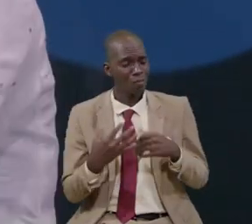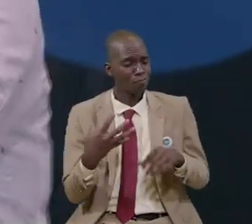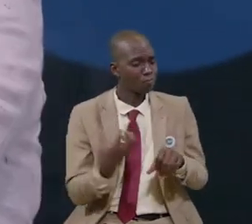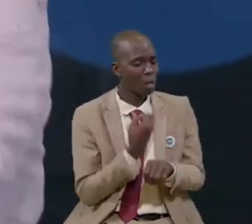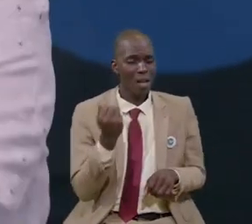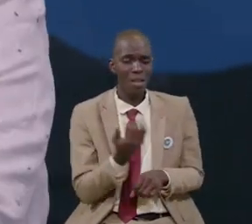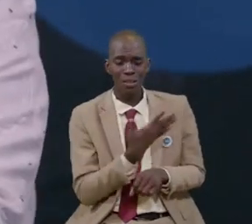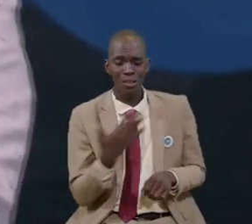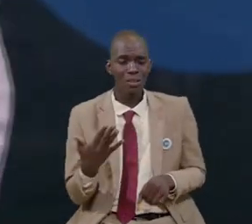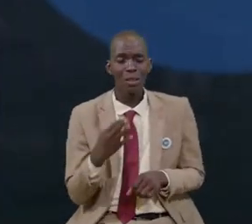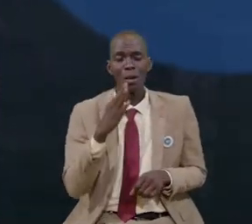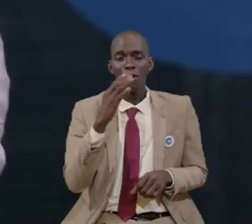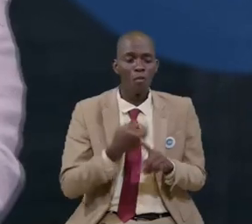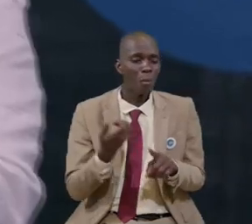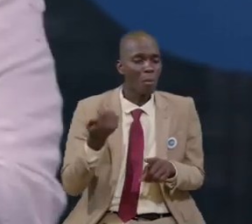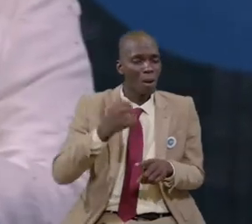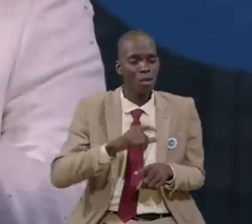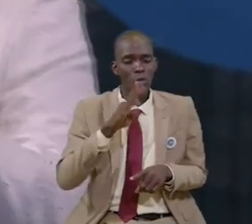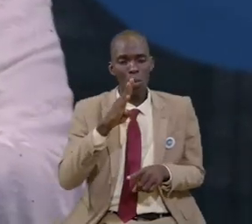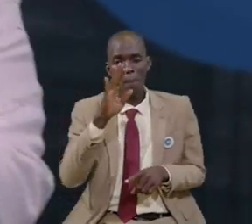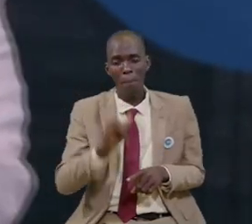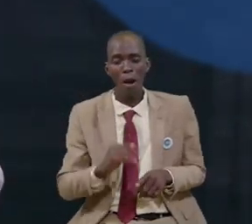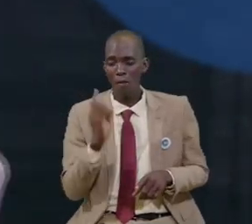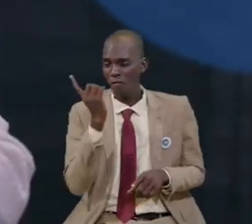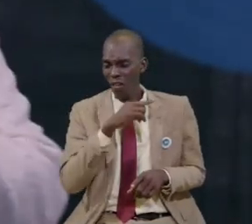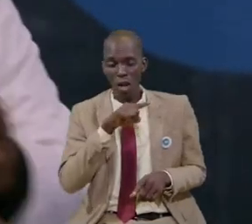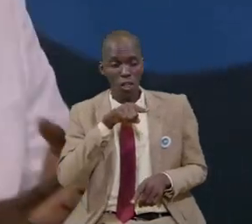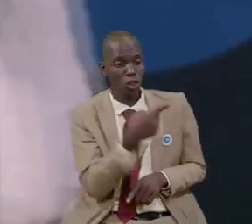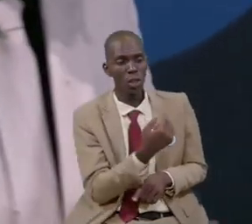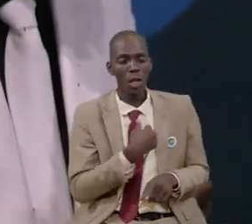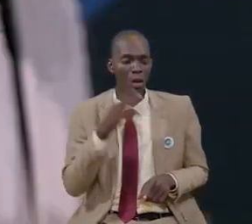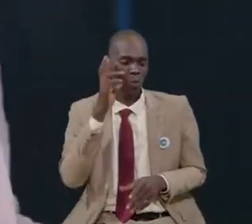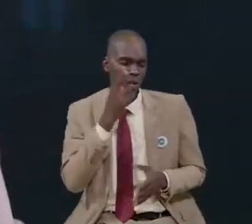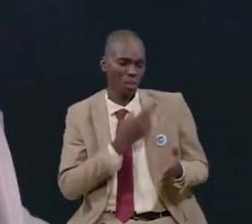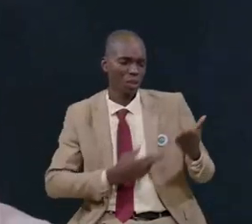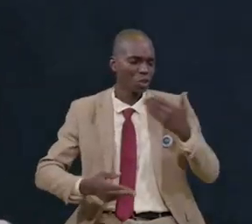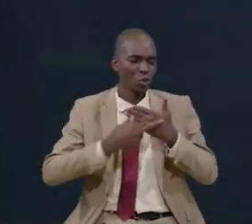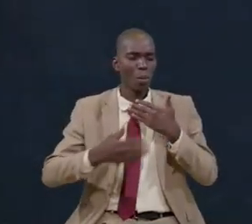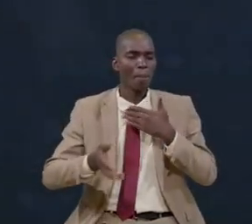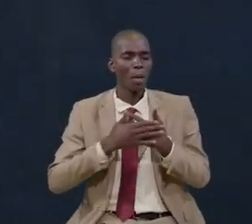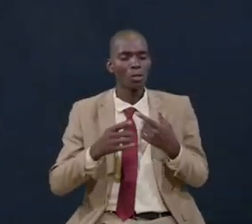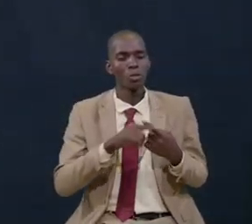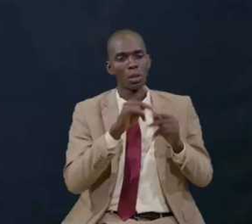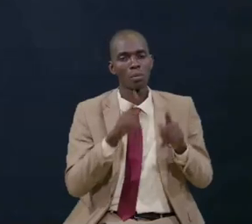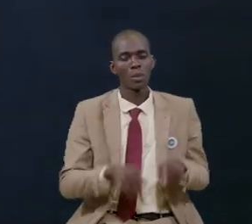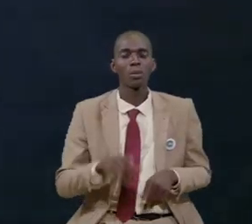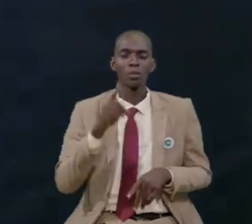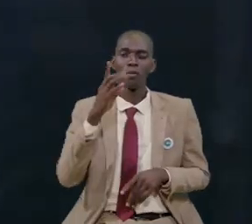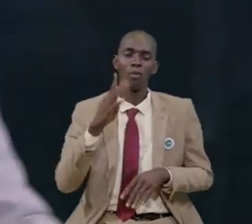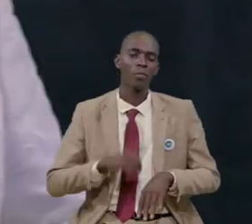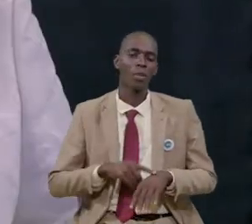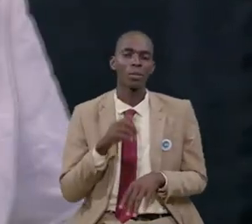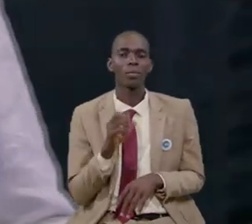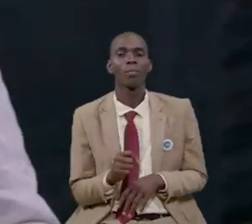quelqu'un, je lui rends le quadruple. Mais la peur, les excuses fréquentes contre